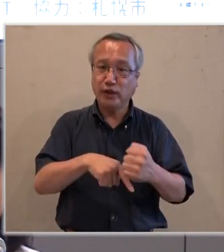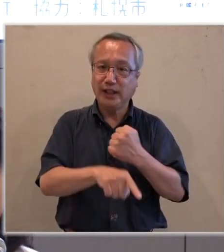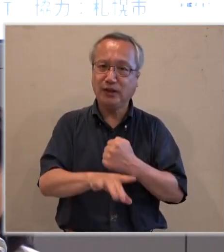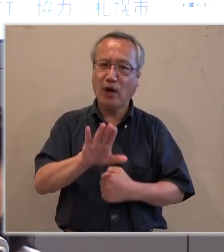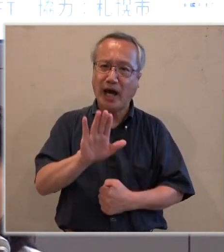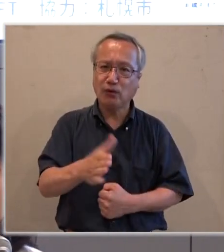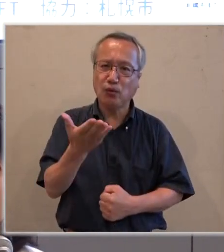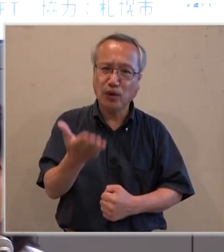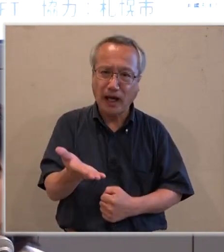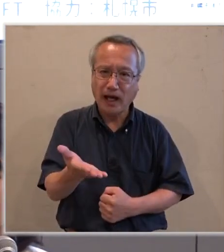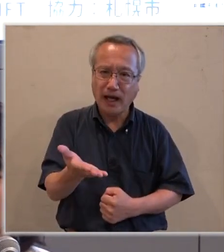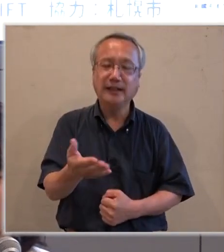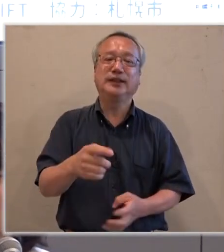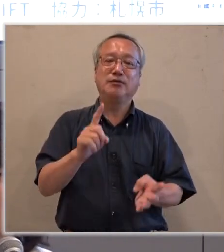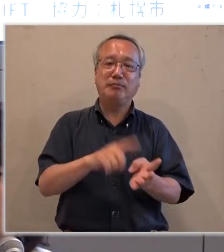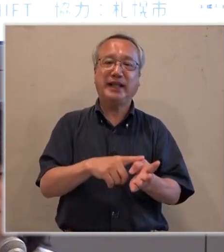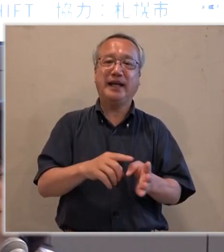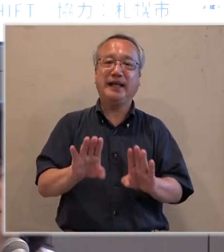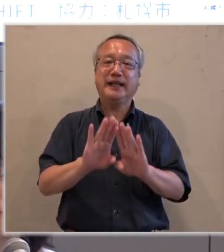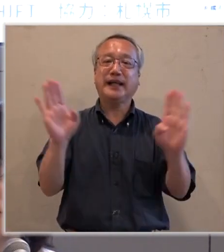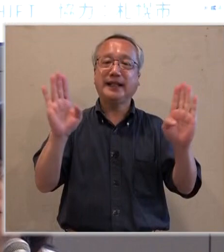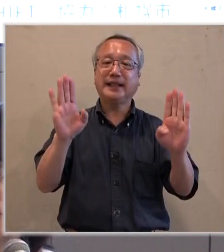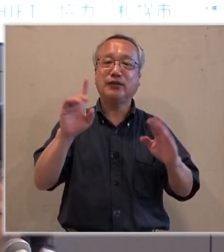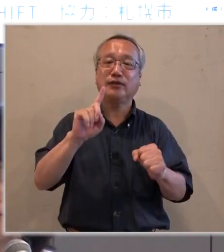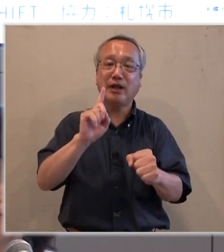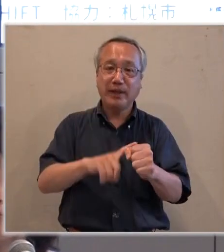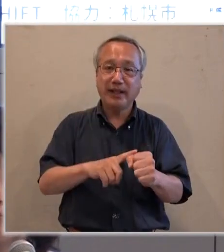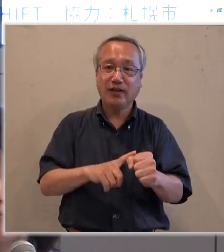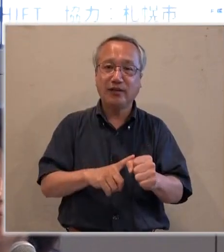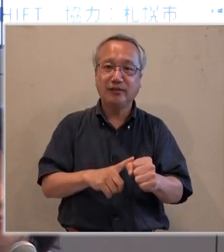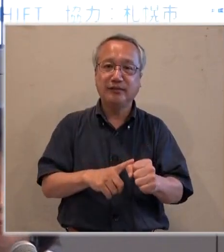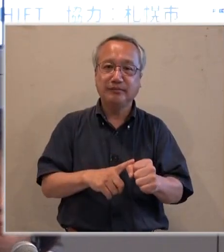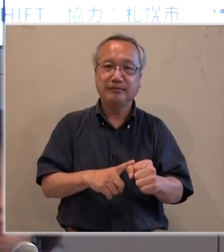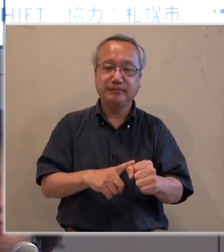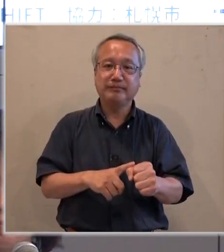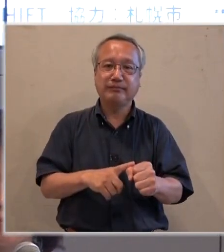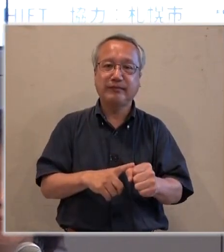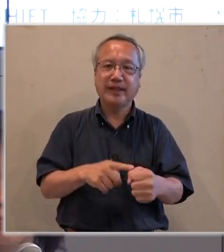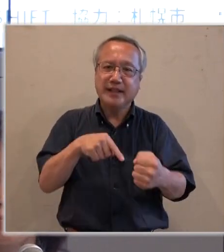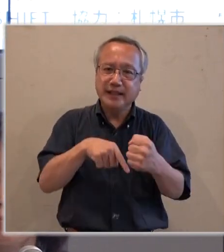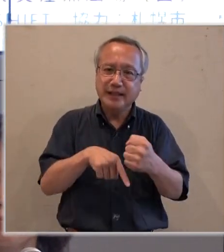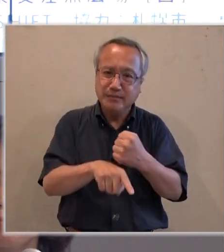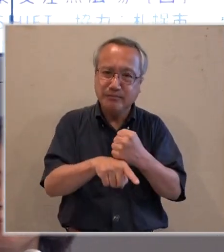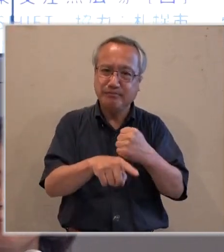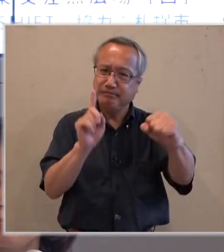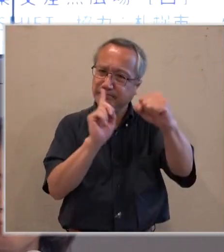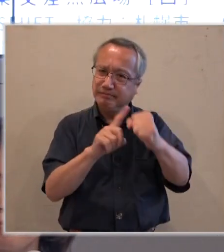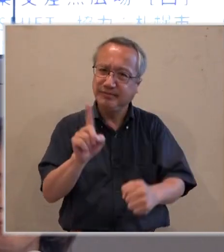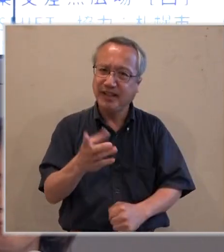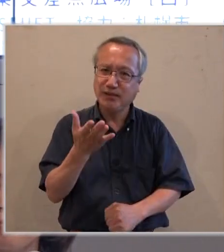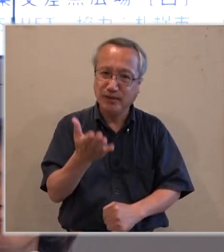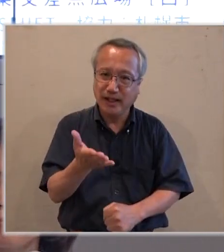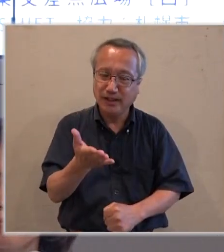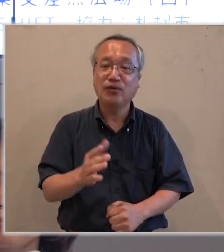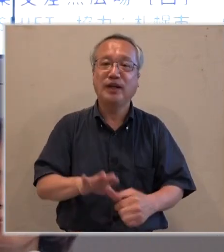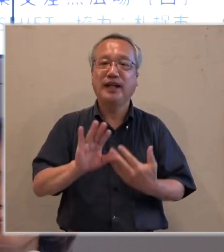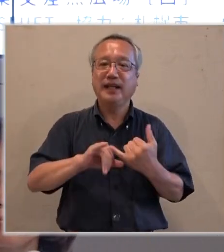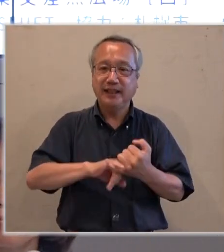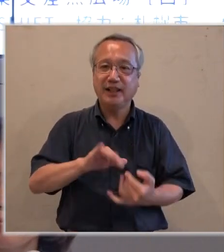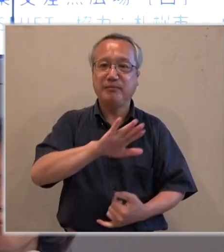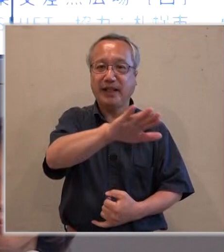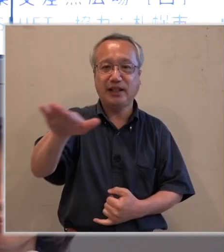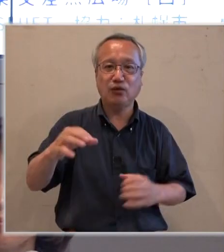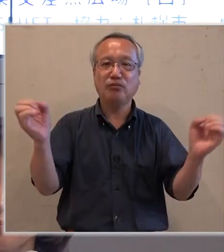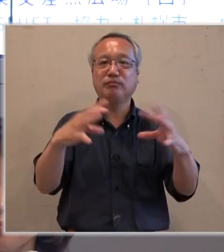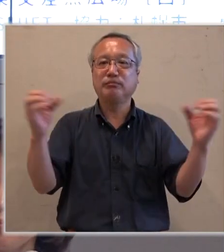あり得るのか、あるいは開催する上での、懸念点はどこなのかというところについてぜひ、今日この後ですね、皆さんと一緒に交流